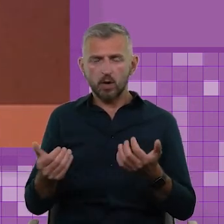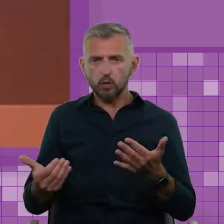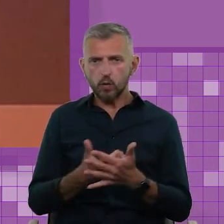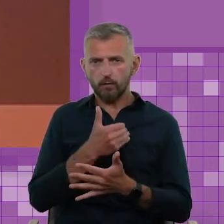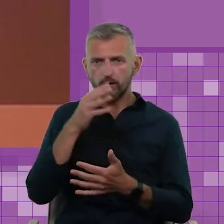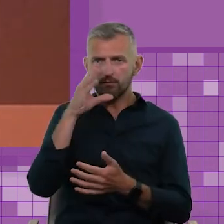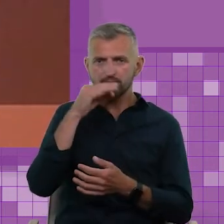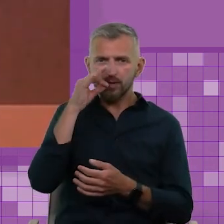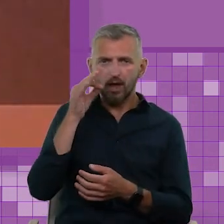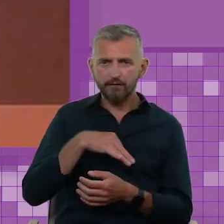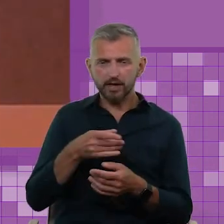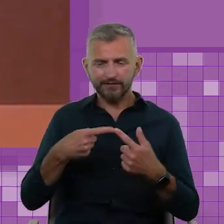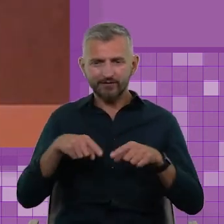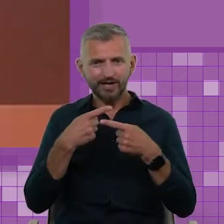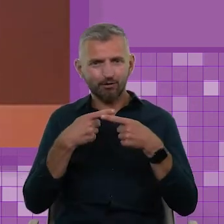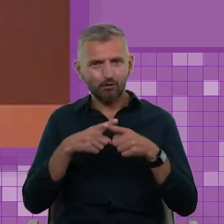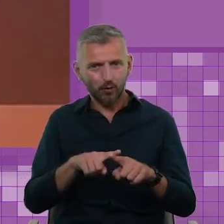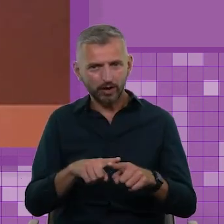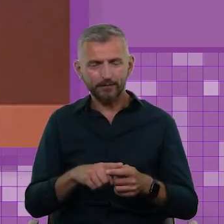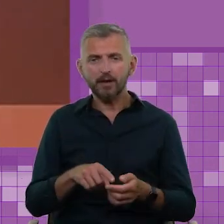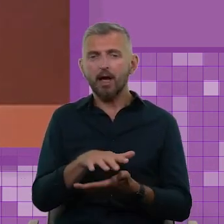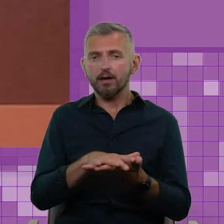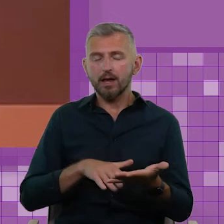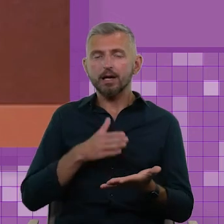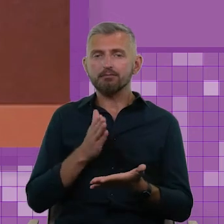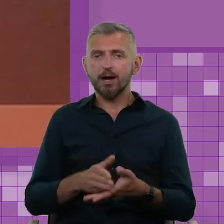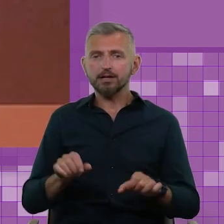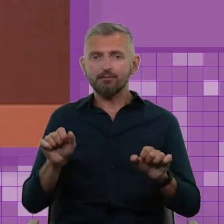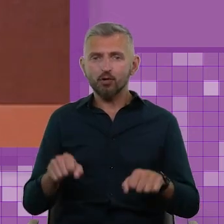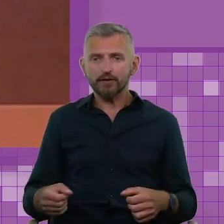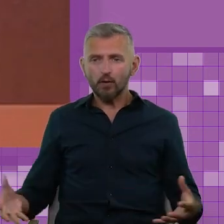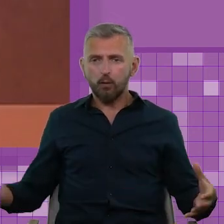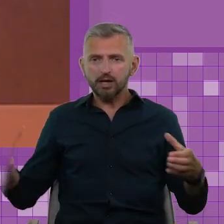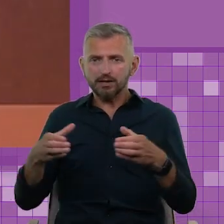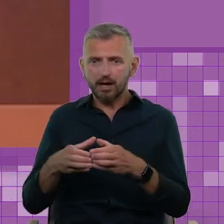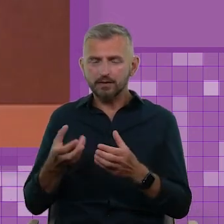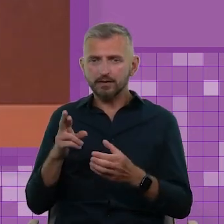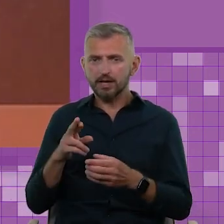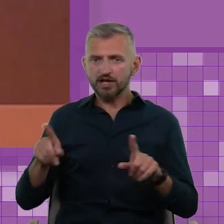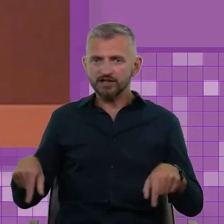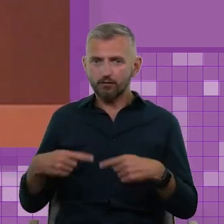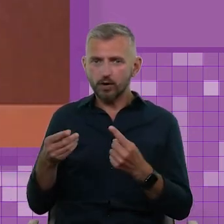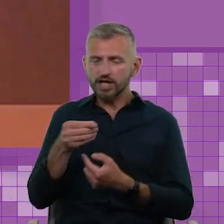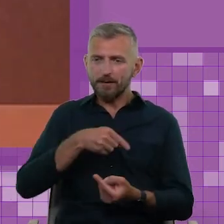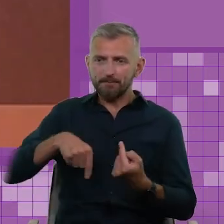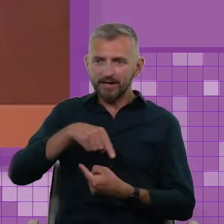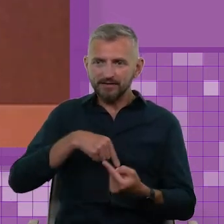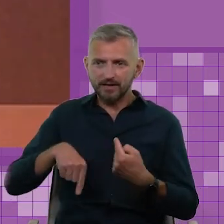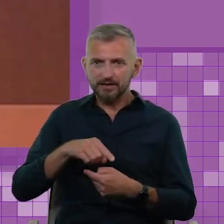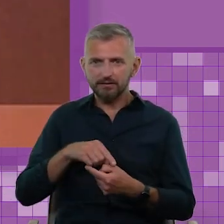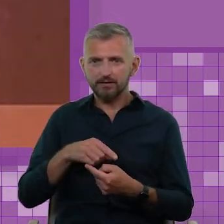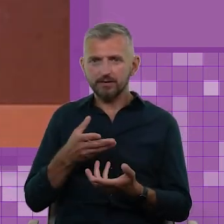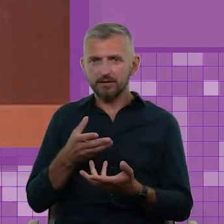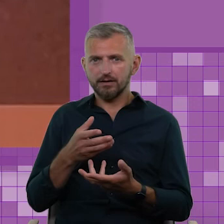навики в сфері технологій, а далі мати можливість об'єднатися для створення бізнесу з